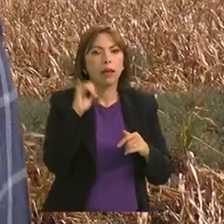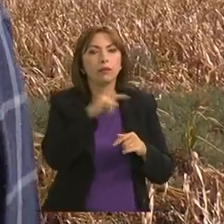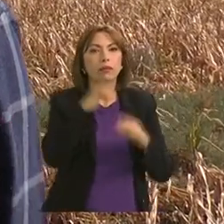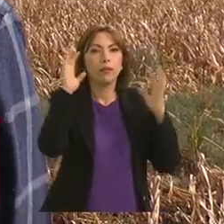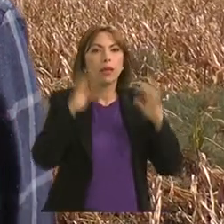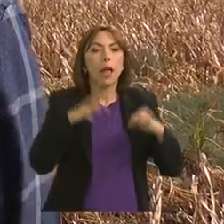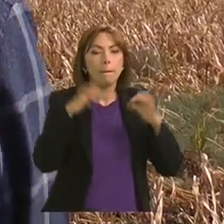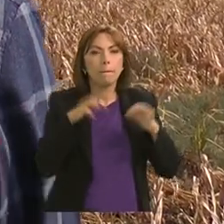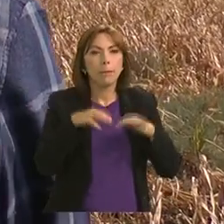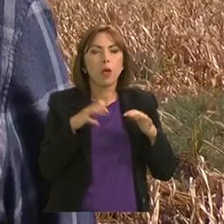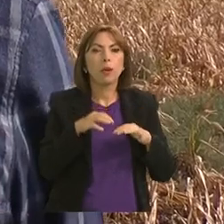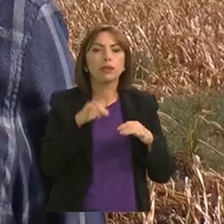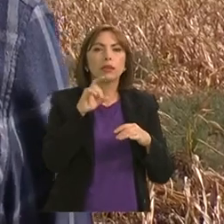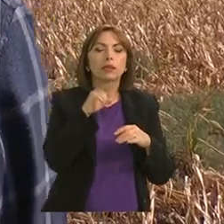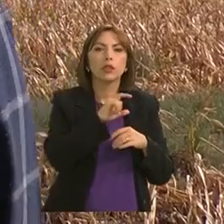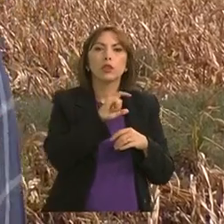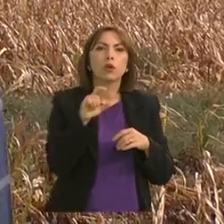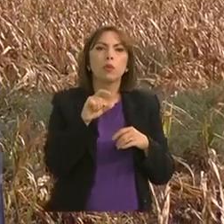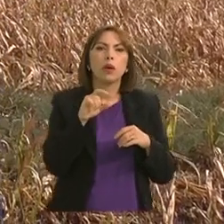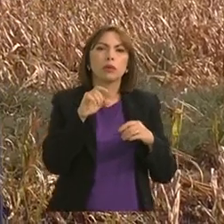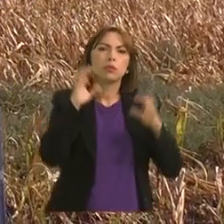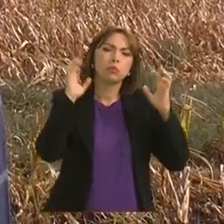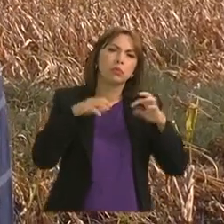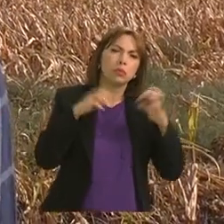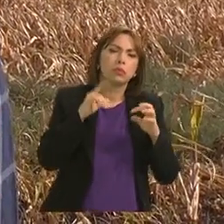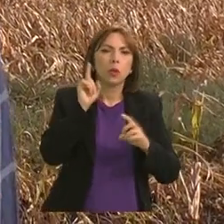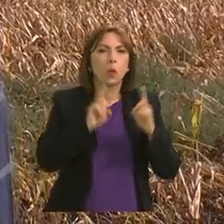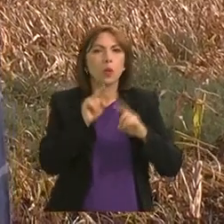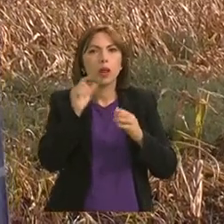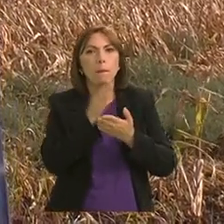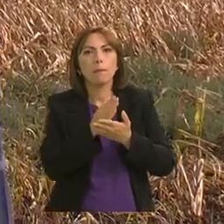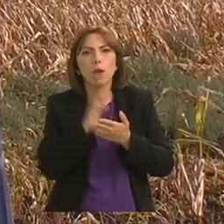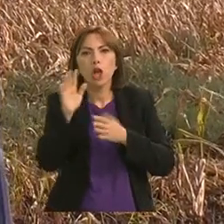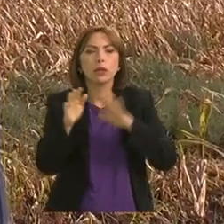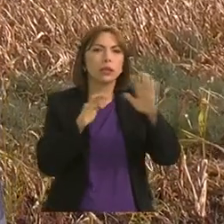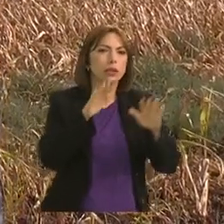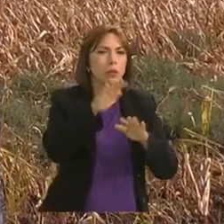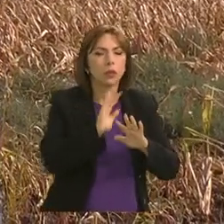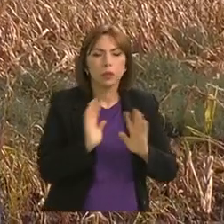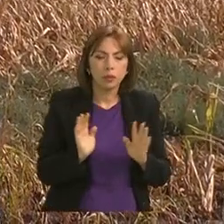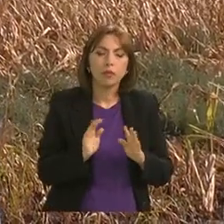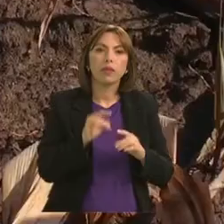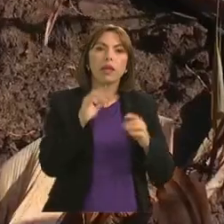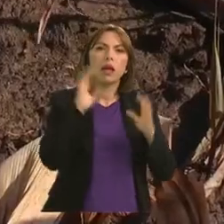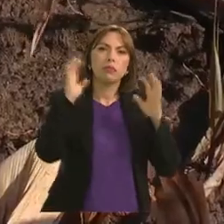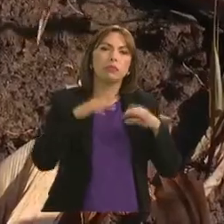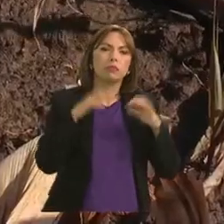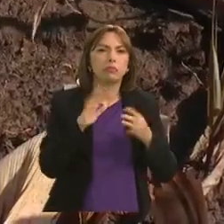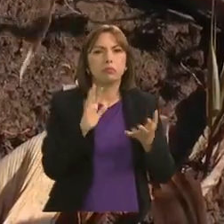plouat la Cudalbi doar sporadic pe unele porțiuni, în cantitate